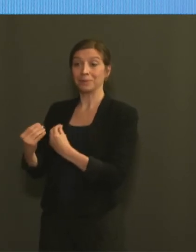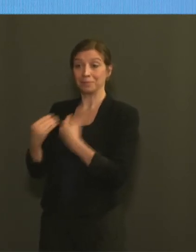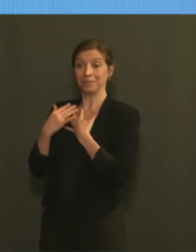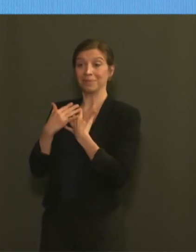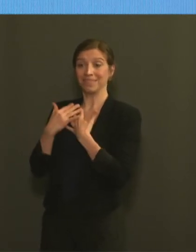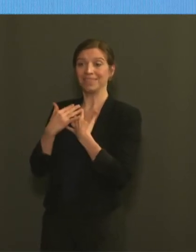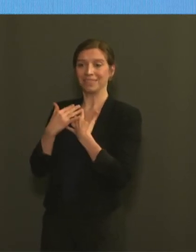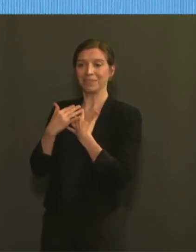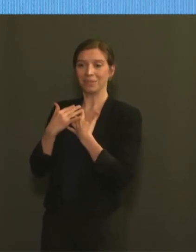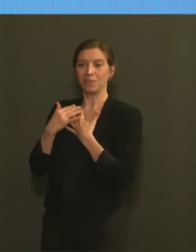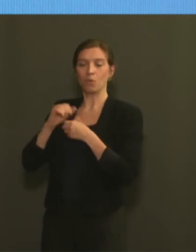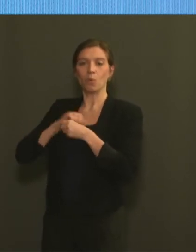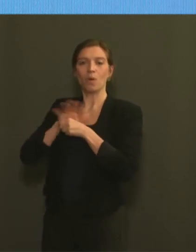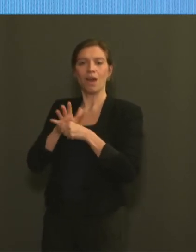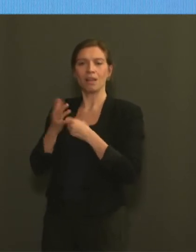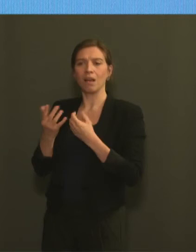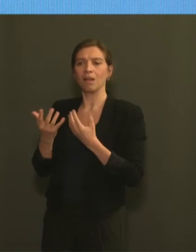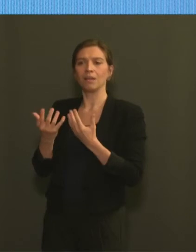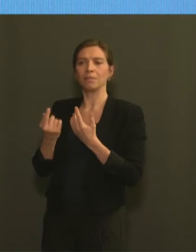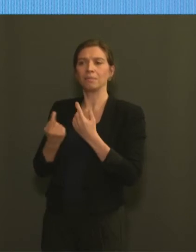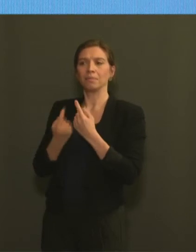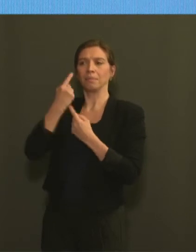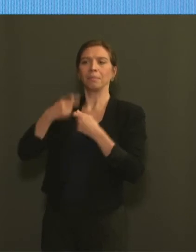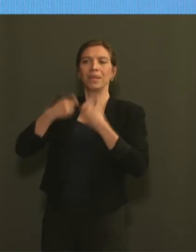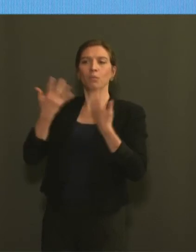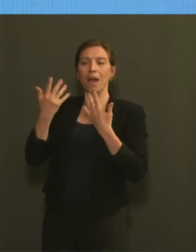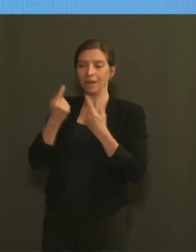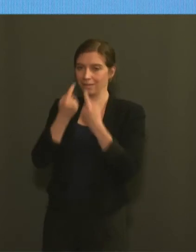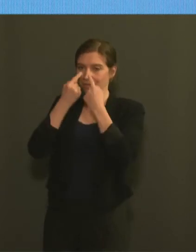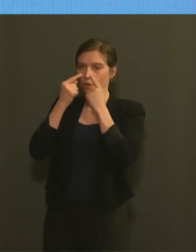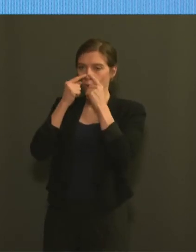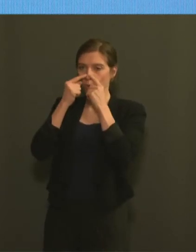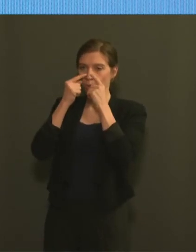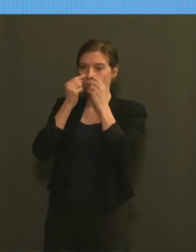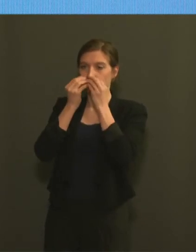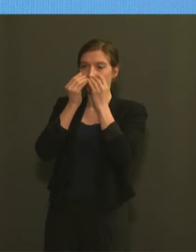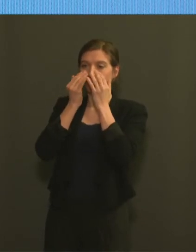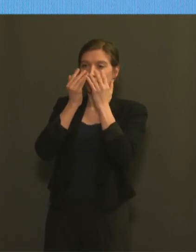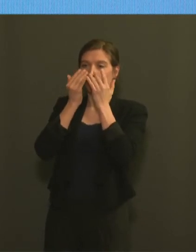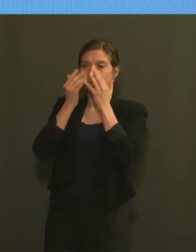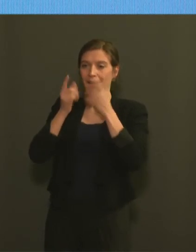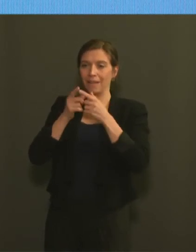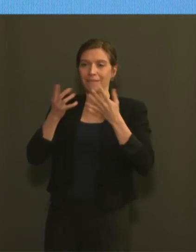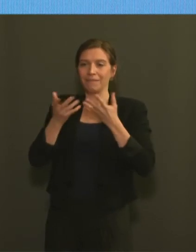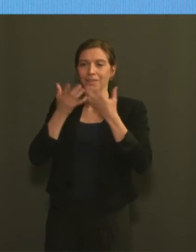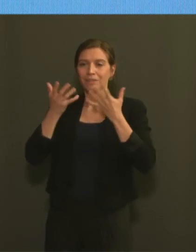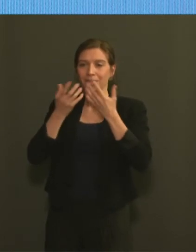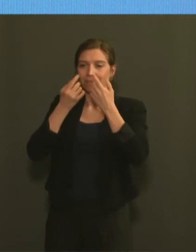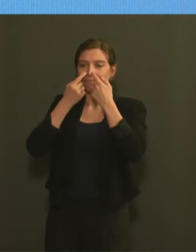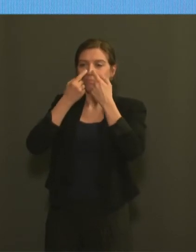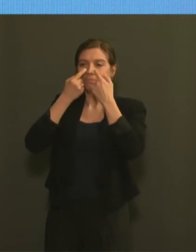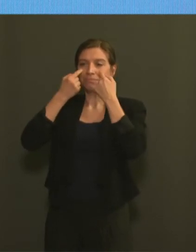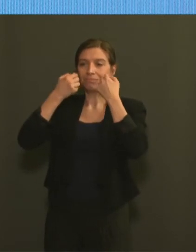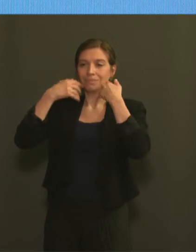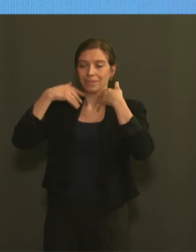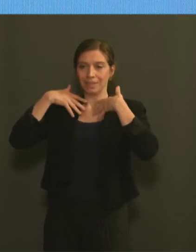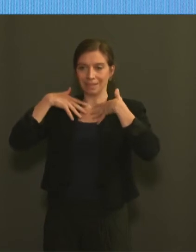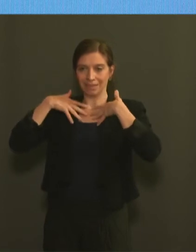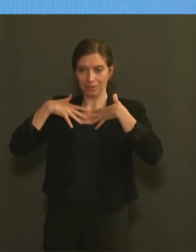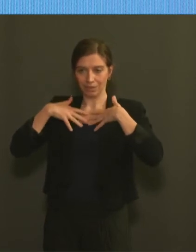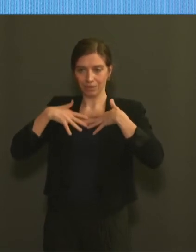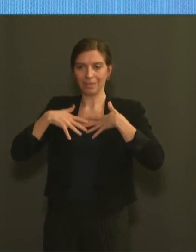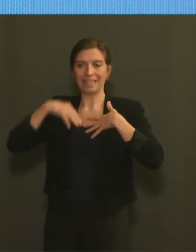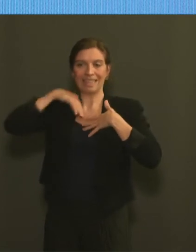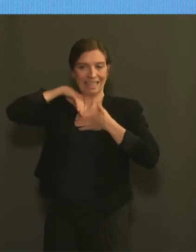levons tué notre fils hollande nous convenir un style que nous rencontrions d'hambourg